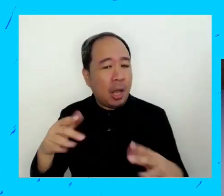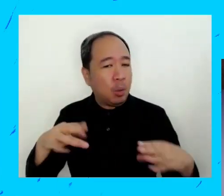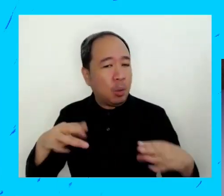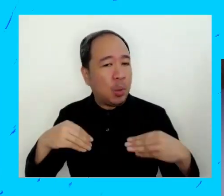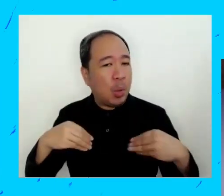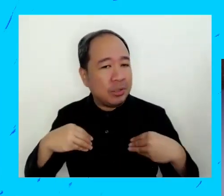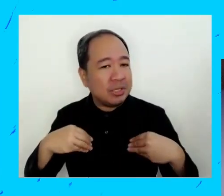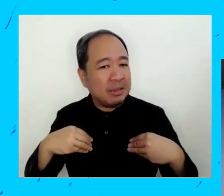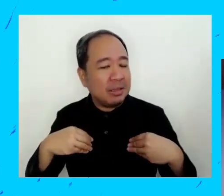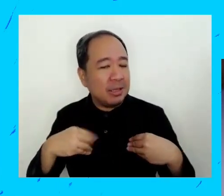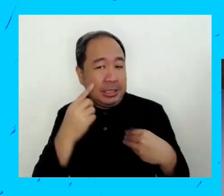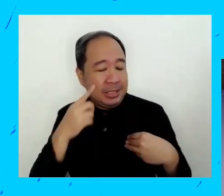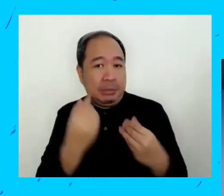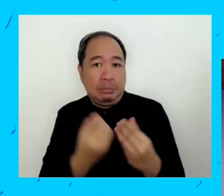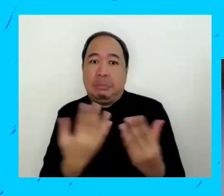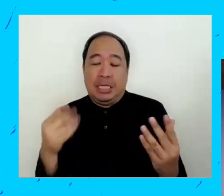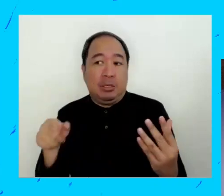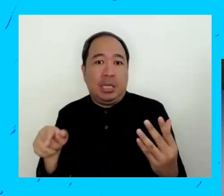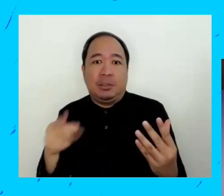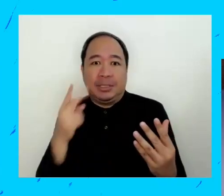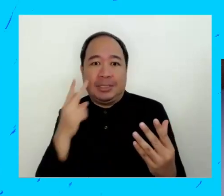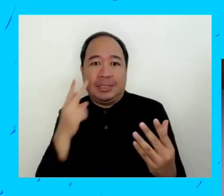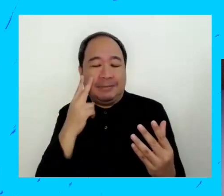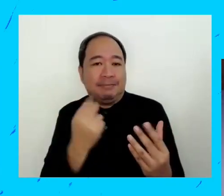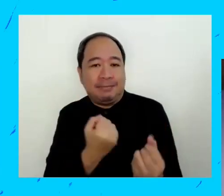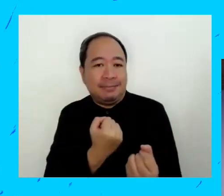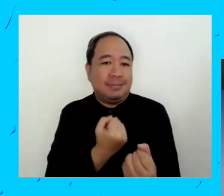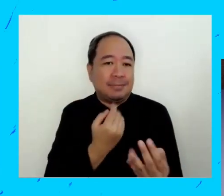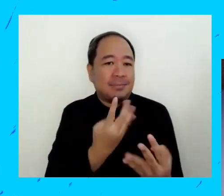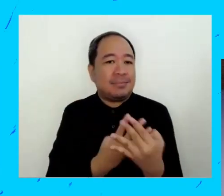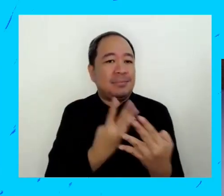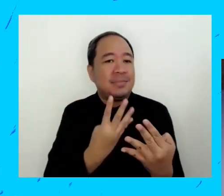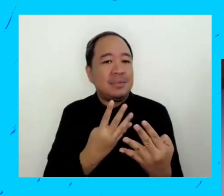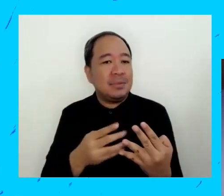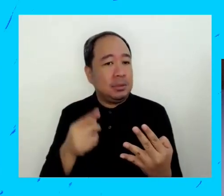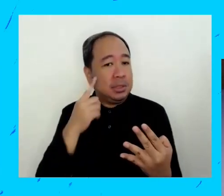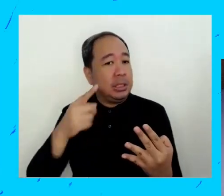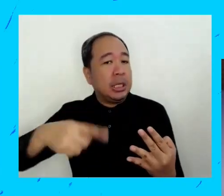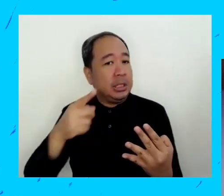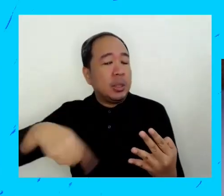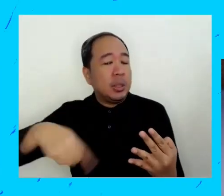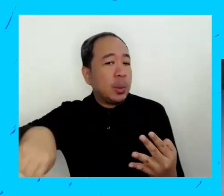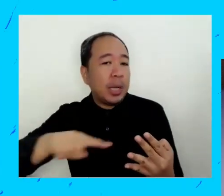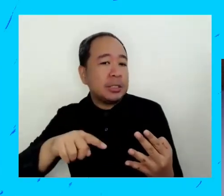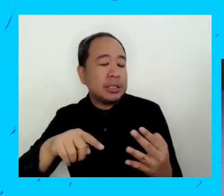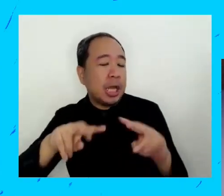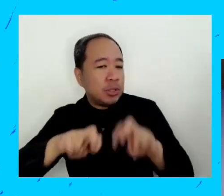d'informations sexuelles. Et donc, nos